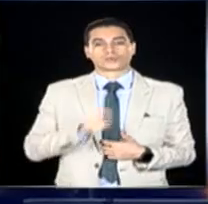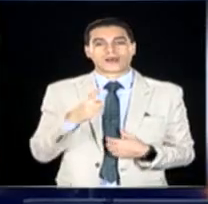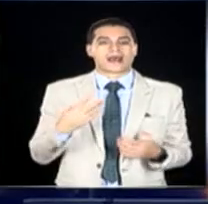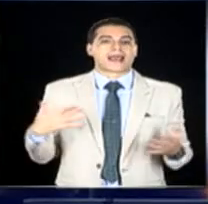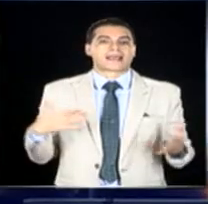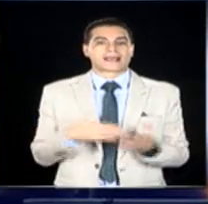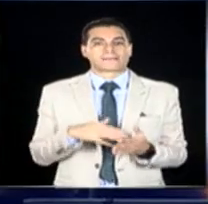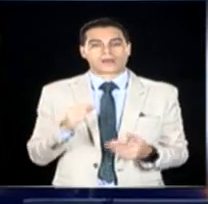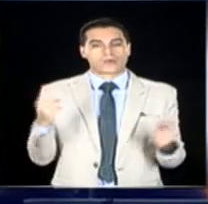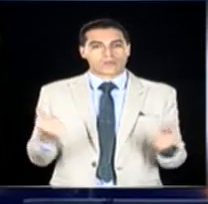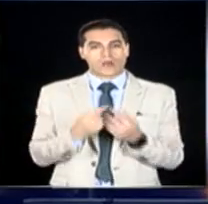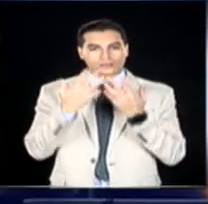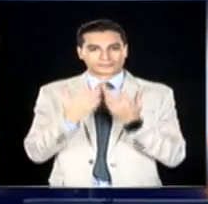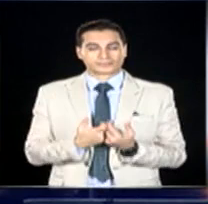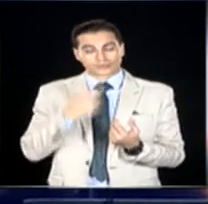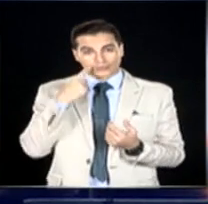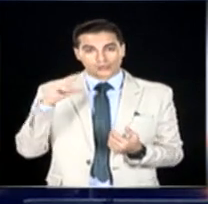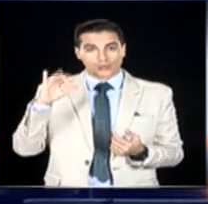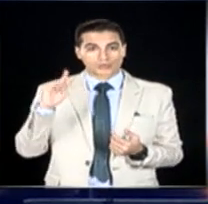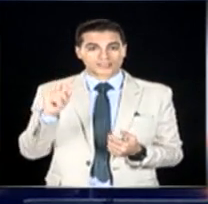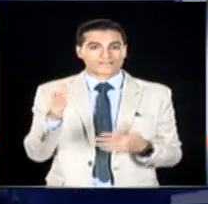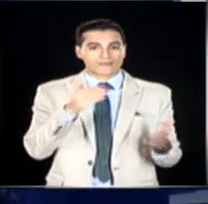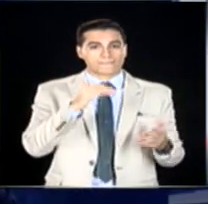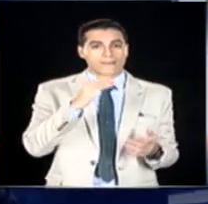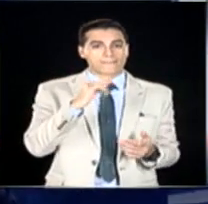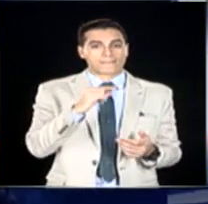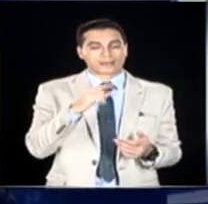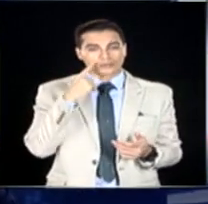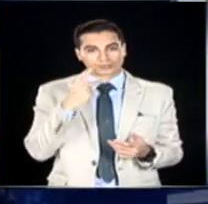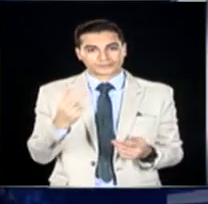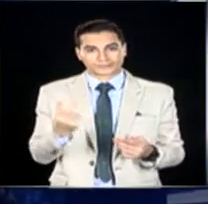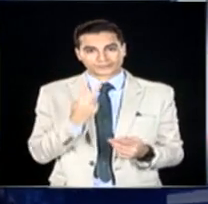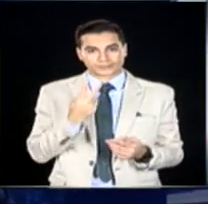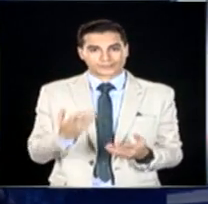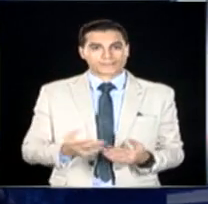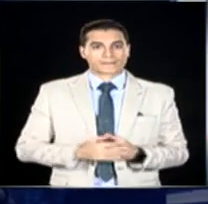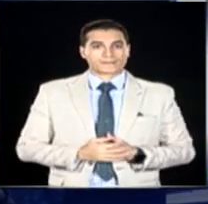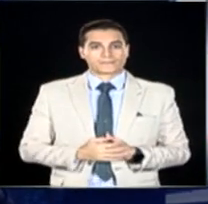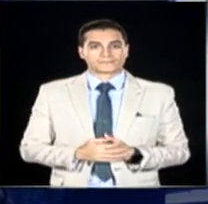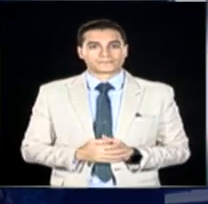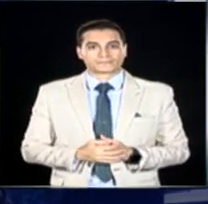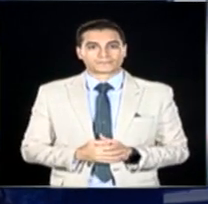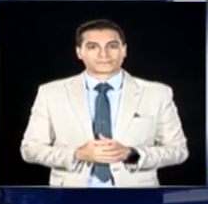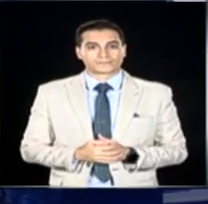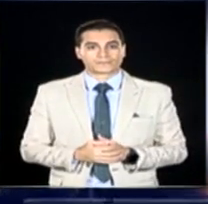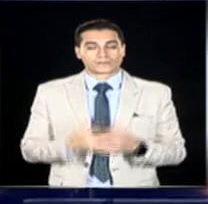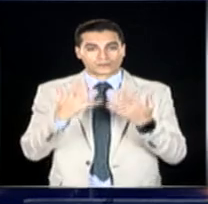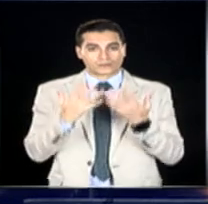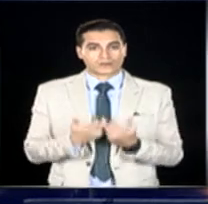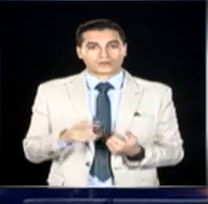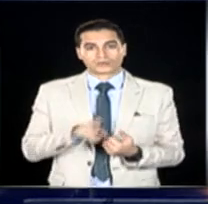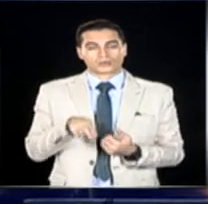الاخير، واحد لواحد، قدرات ذهنيه، يوسف ومحمد حمدي، محمد حمدي ويوسف. قدرات